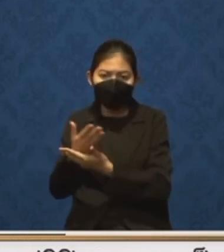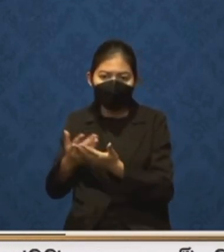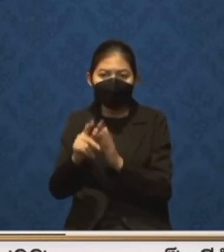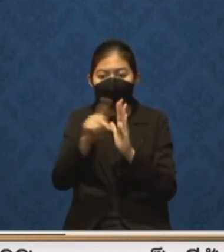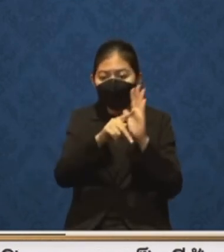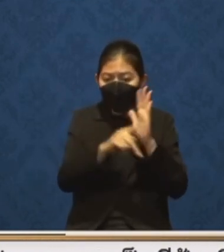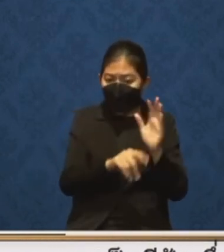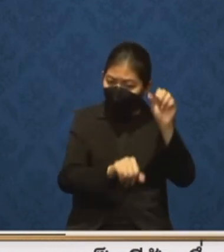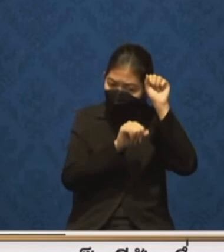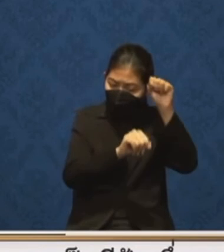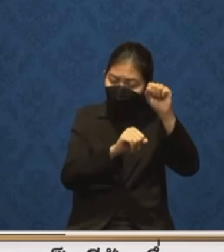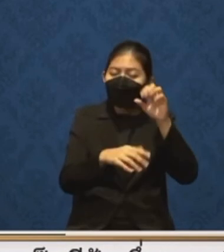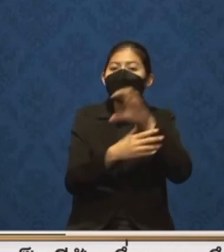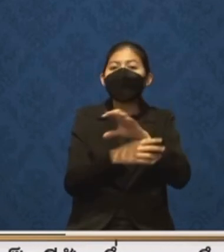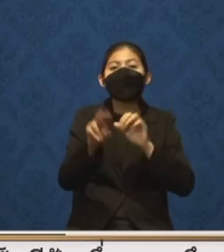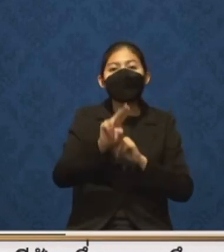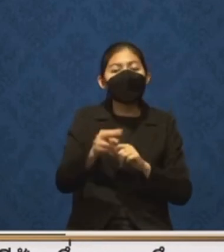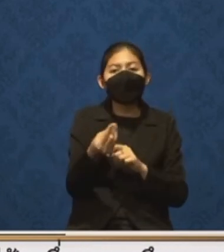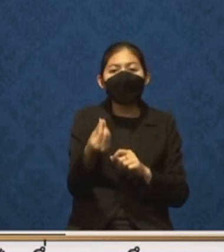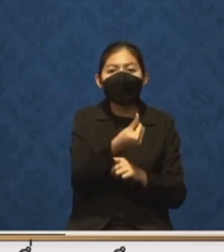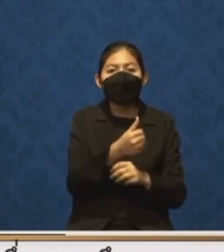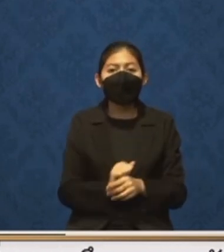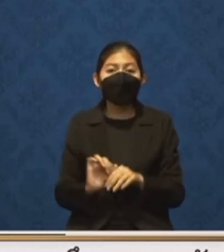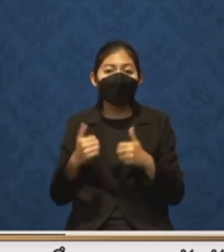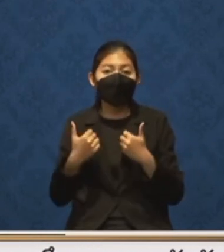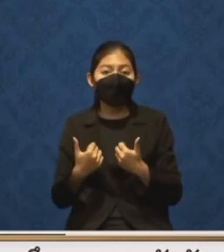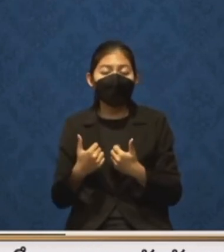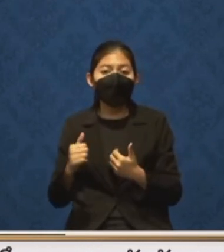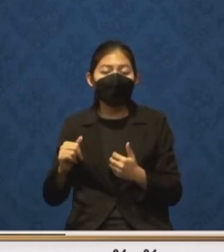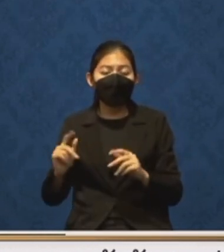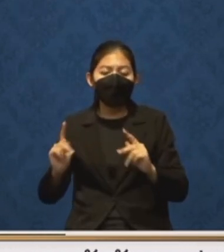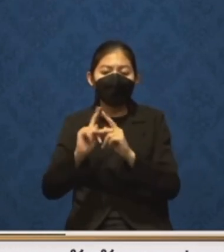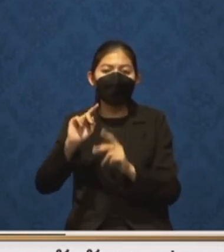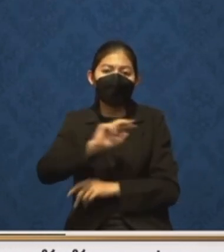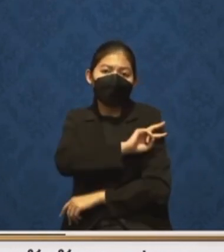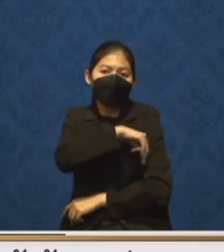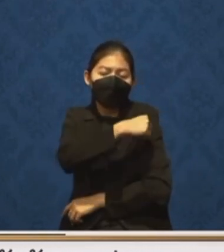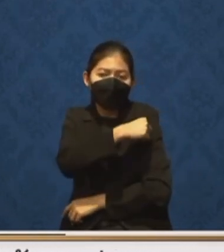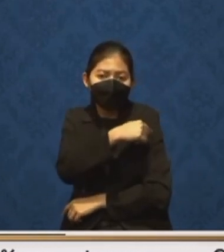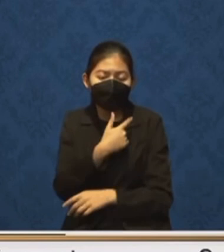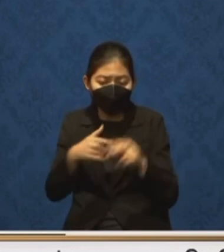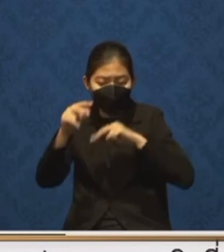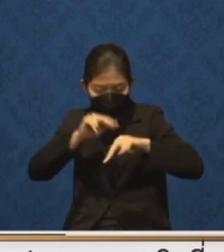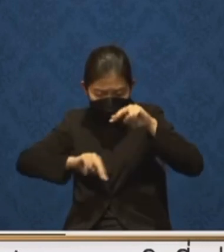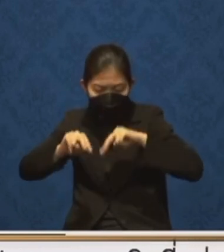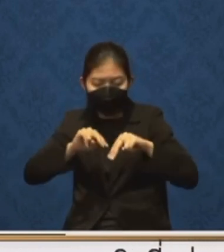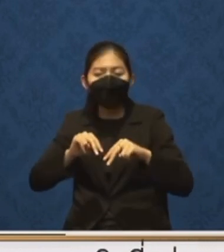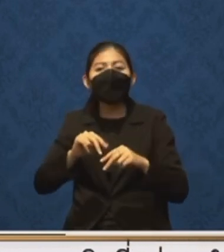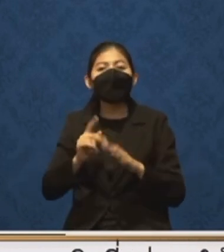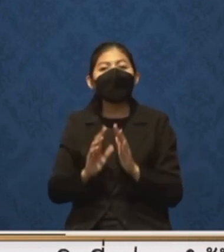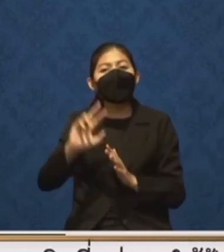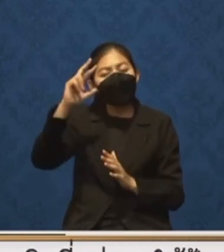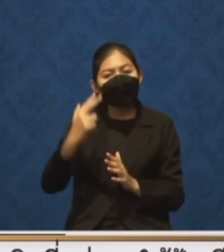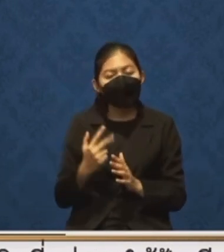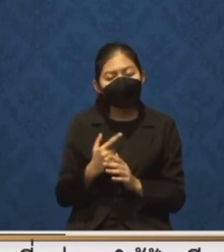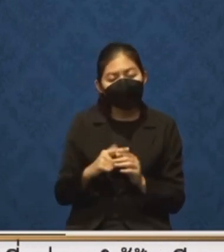อกมาได cadreเร็วเพรใช่งนี้ก็มีการใช้ประกาศของกระทงสนสขในกทกรำขบดูแลผู้ทใช้เกิชาผลิ